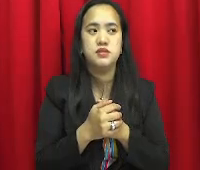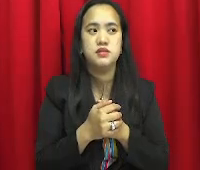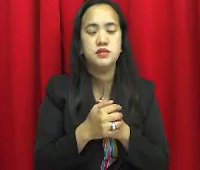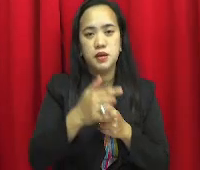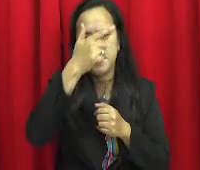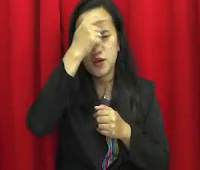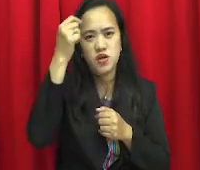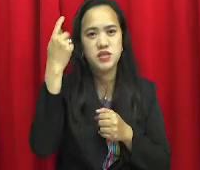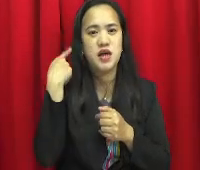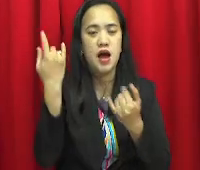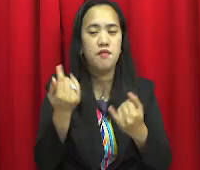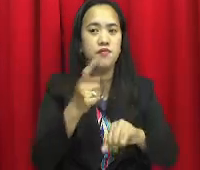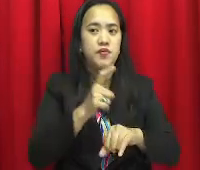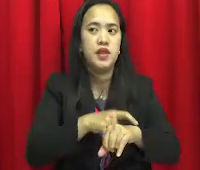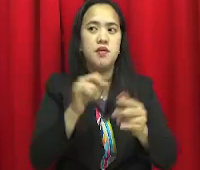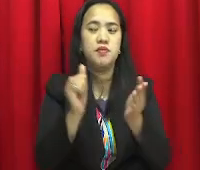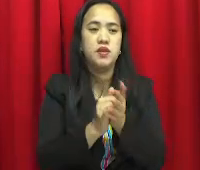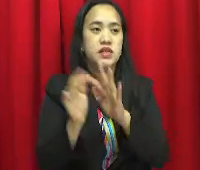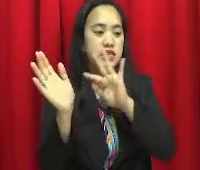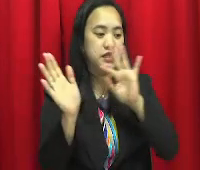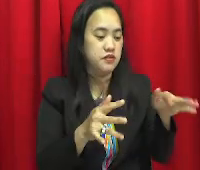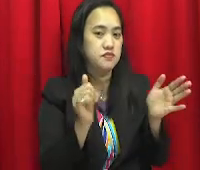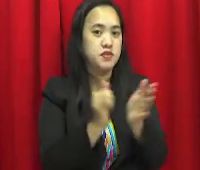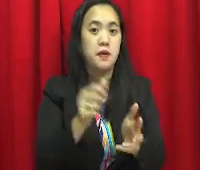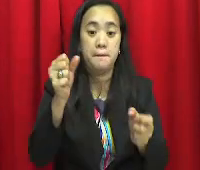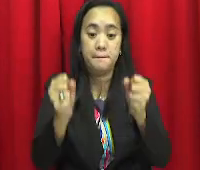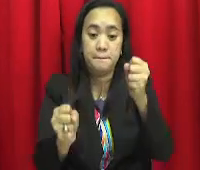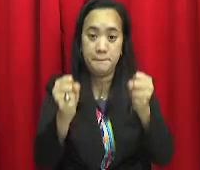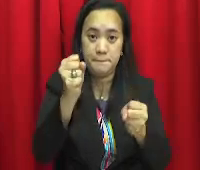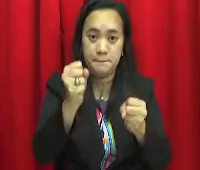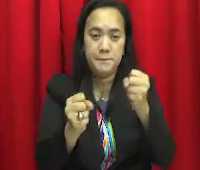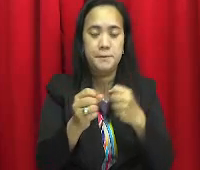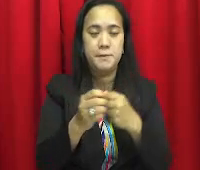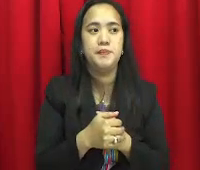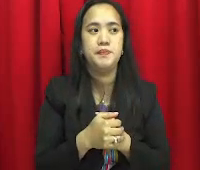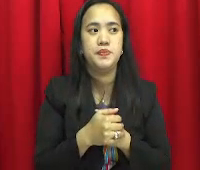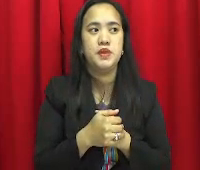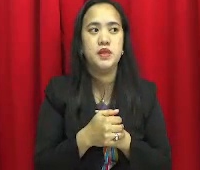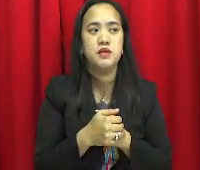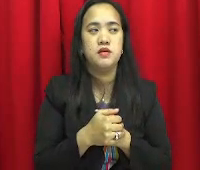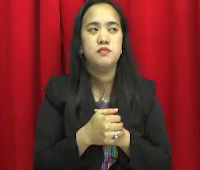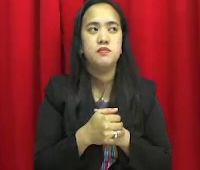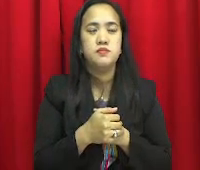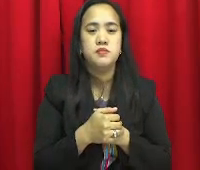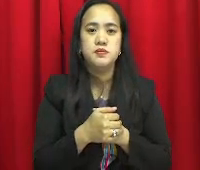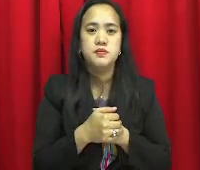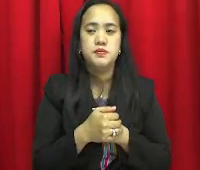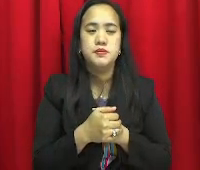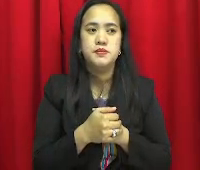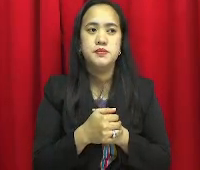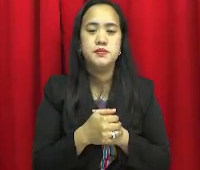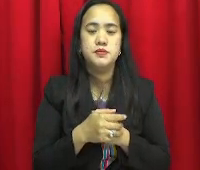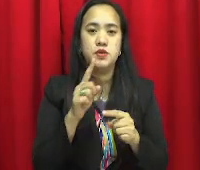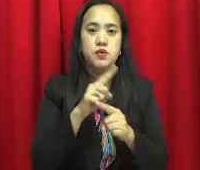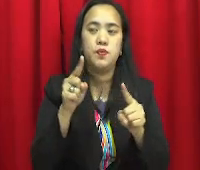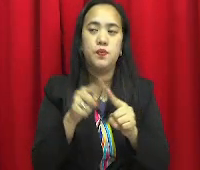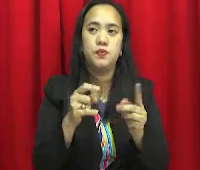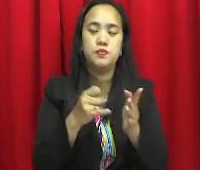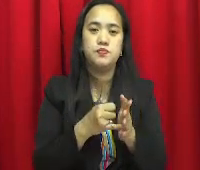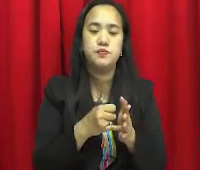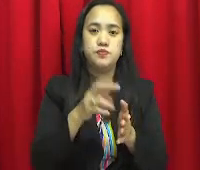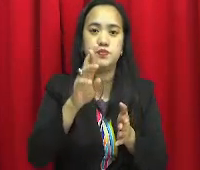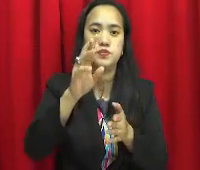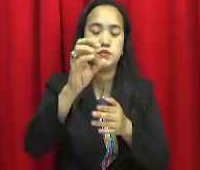may pagkataon na gano'n, nabibitawan ko eh. You see? In fact, noong araw, ang daladala ko pa noon yung road